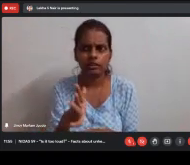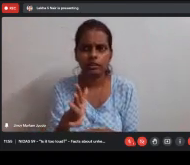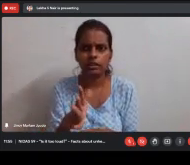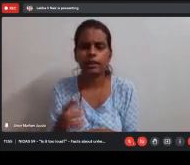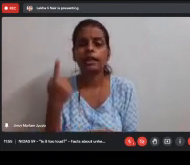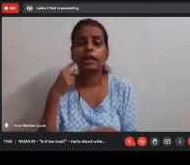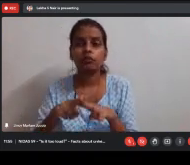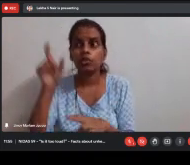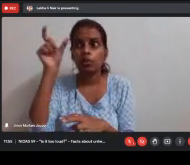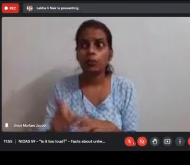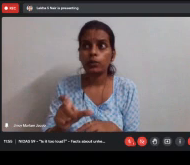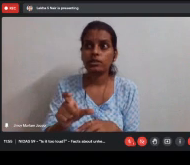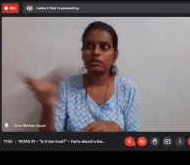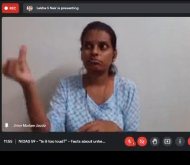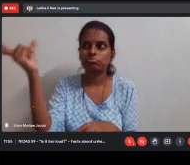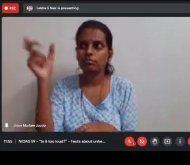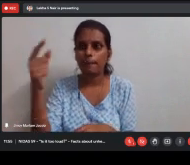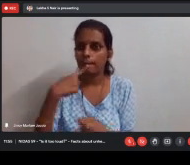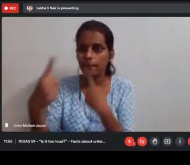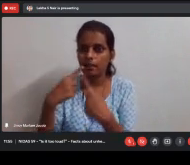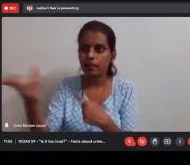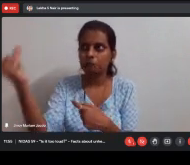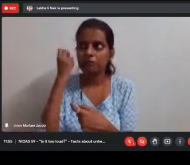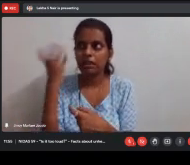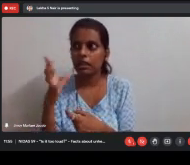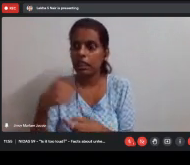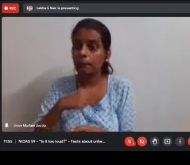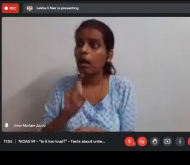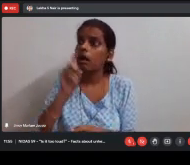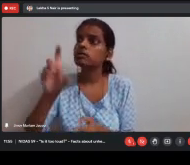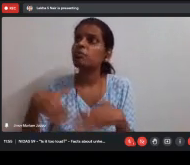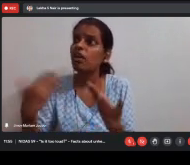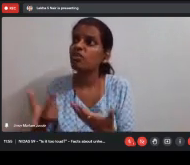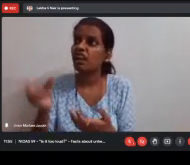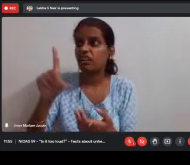പറയുന്നത് കമ്മ്യൂണിക്കേഷന് വേണ്ടിയിട്ടുള്ള ഒരു ഉപാധിയാണ്. അപ്പോ